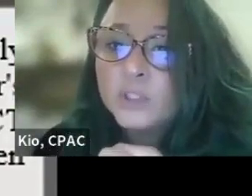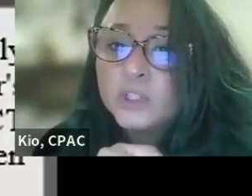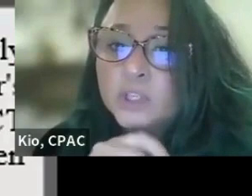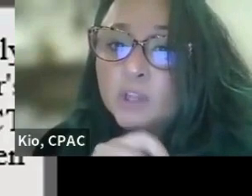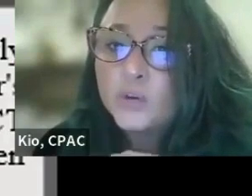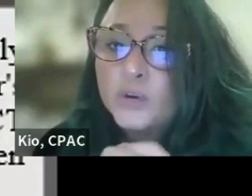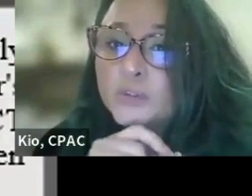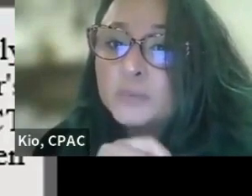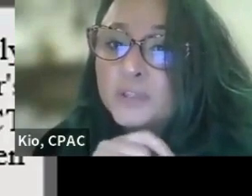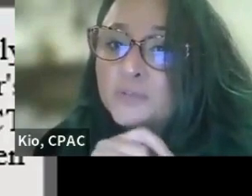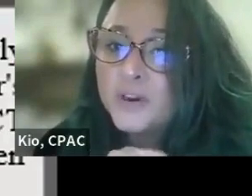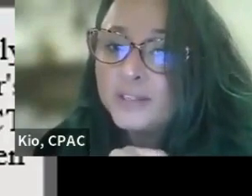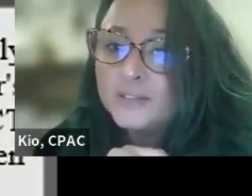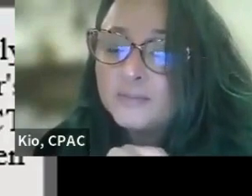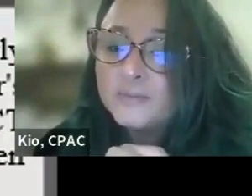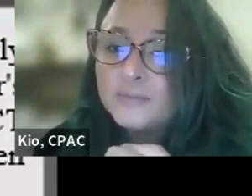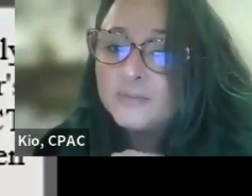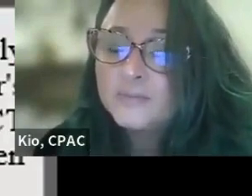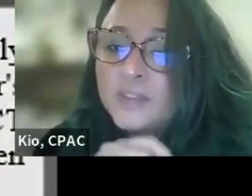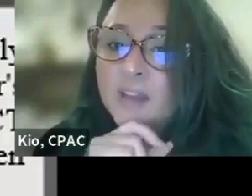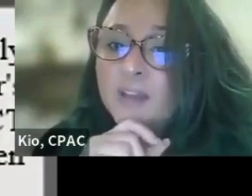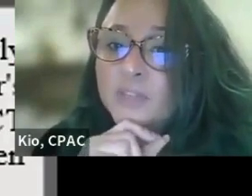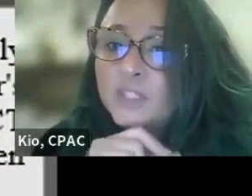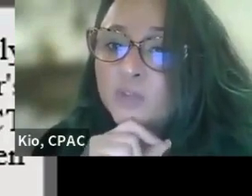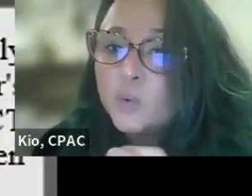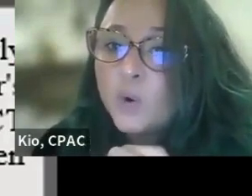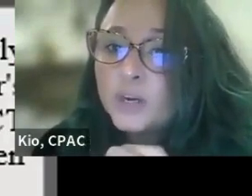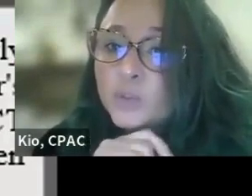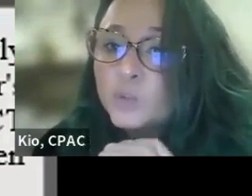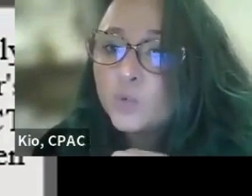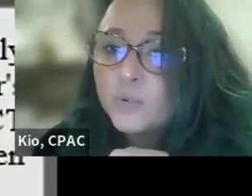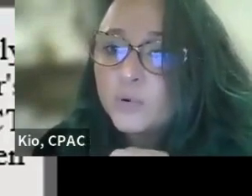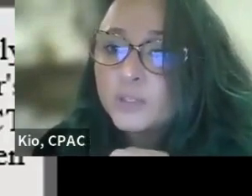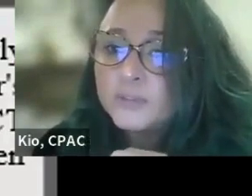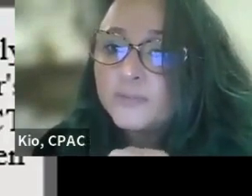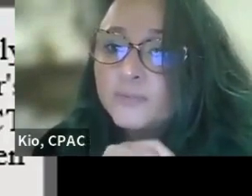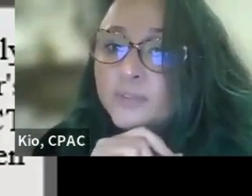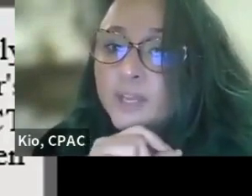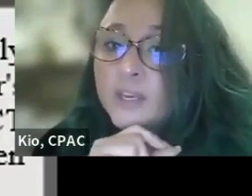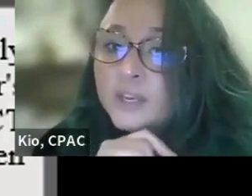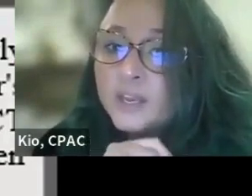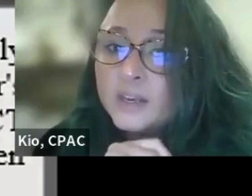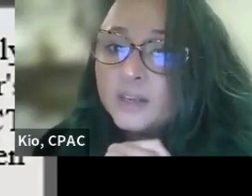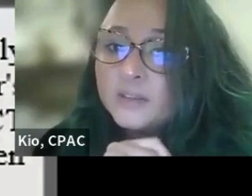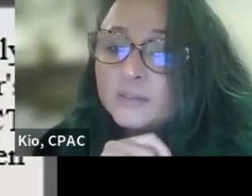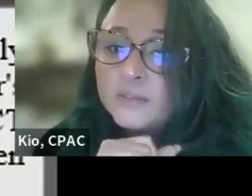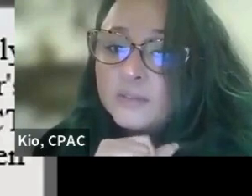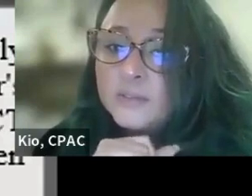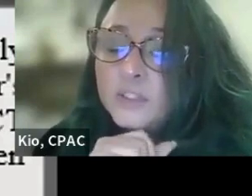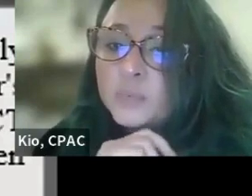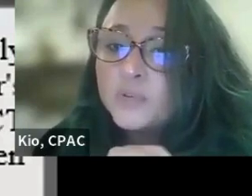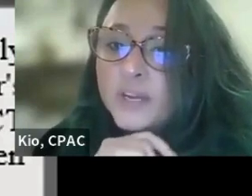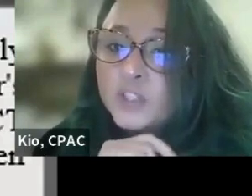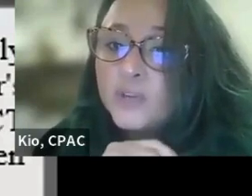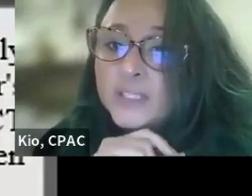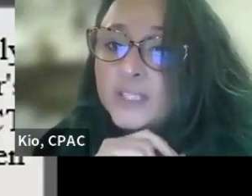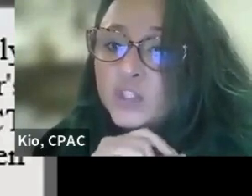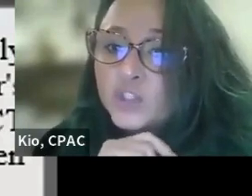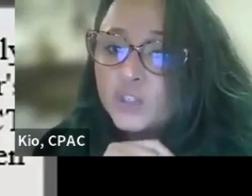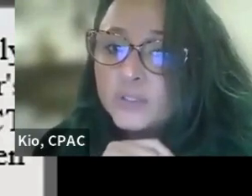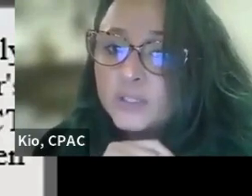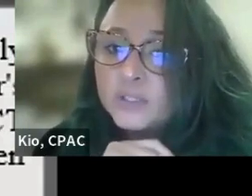接下来，这是一个非常新的一个法案，它是多语言权利法案。然后以前它的前身